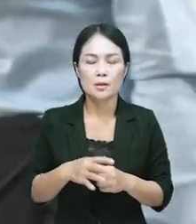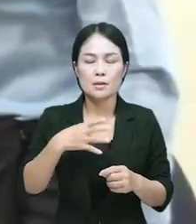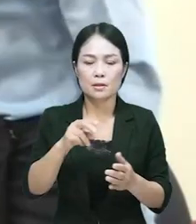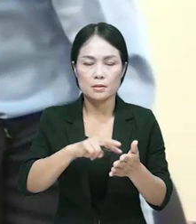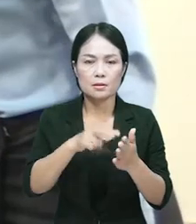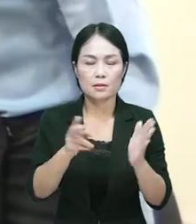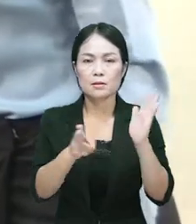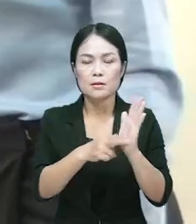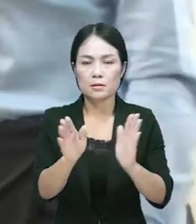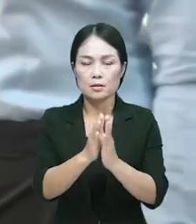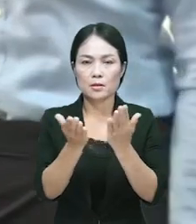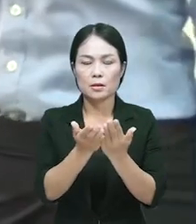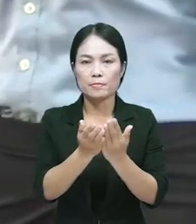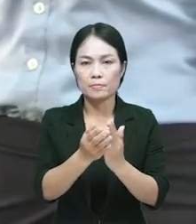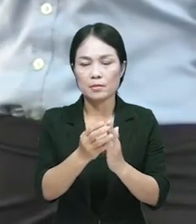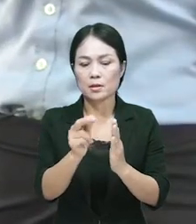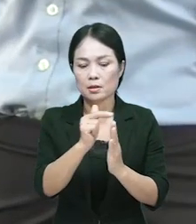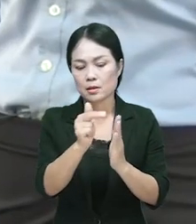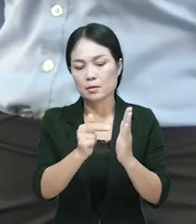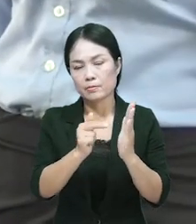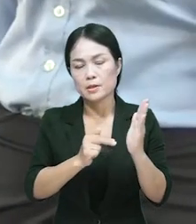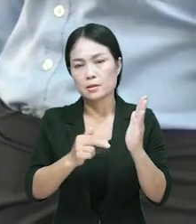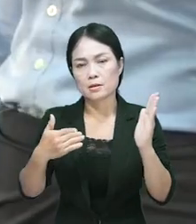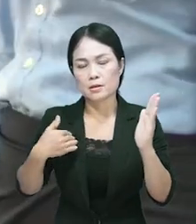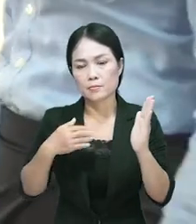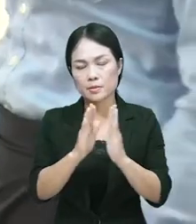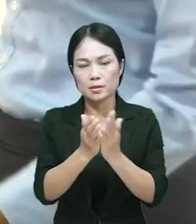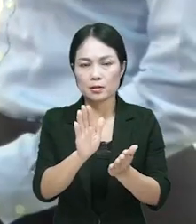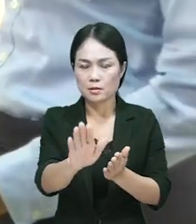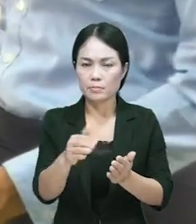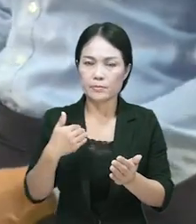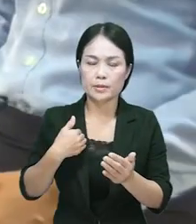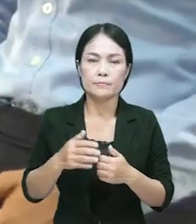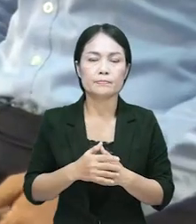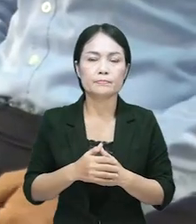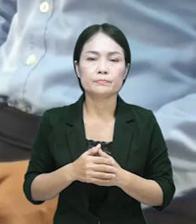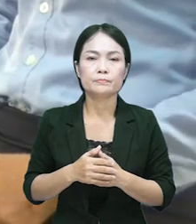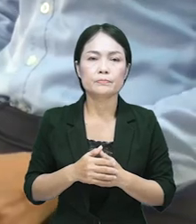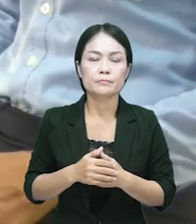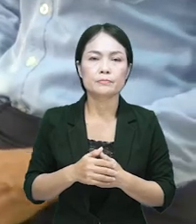ត្តន័យច្បាស់កូនអាចបើកមើលក្នុងបទានុក្រមសភើយើងមានណាកូនចា